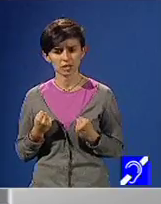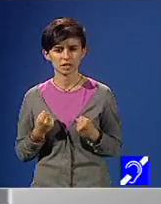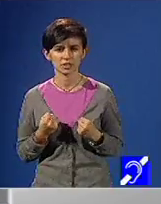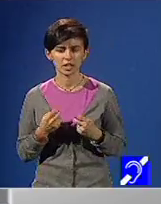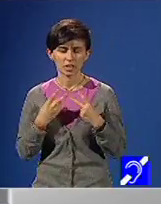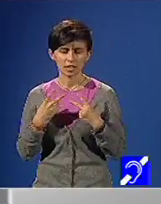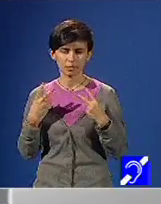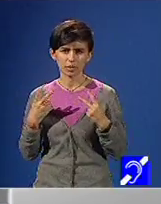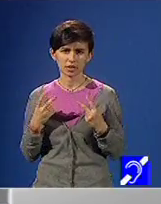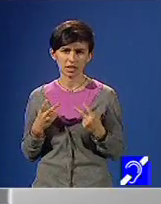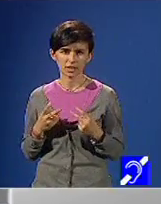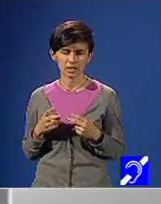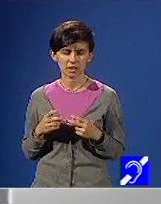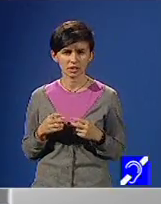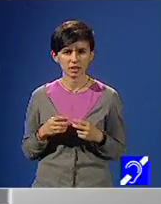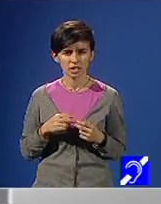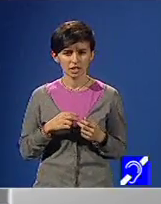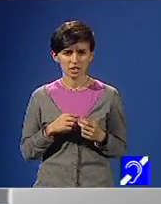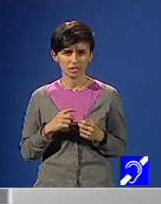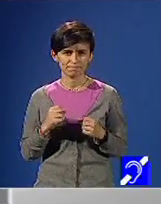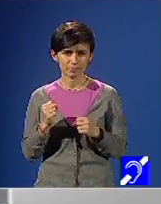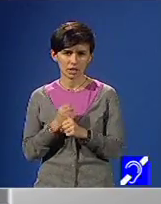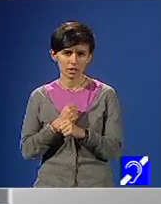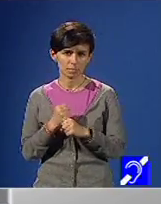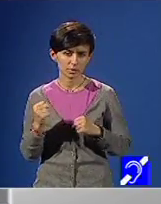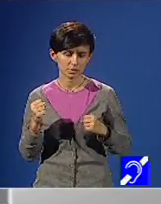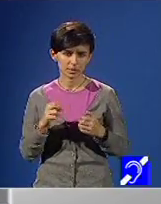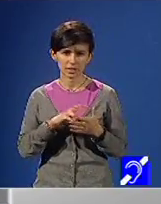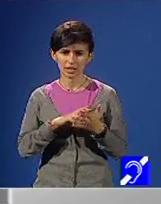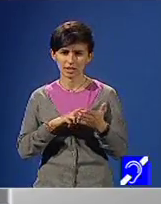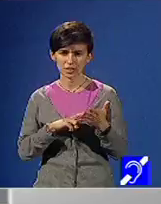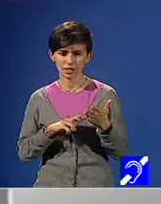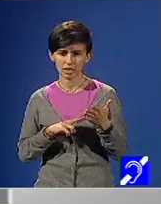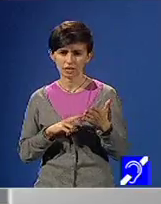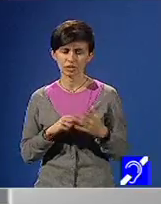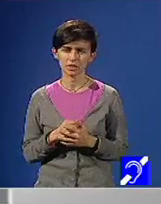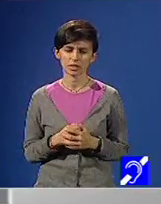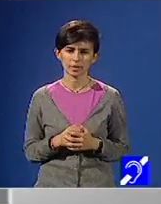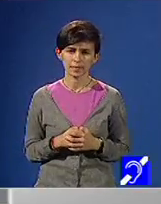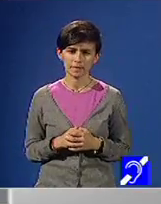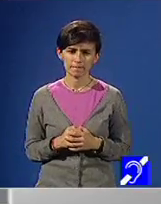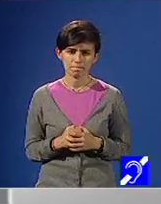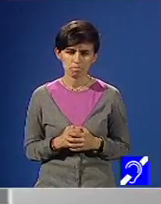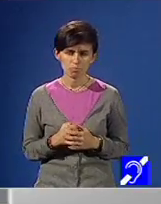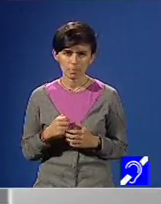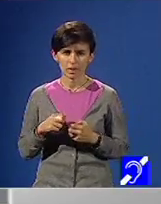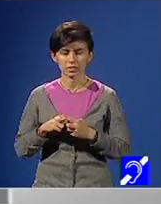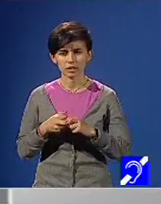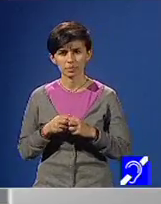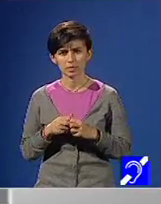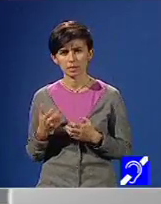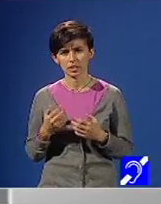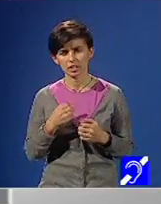semnificative în achiziția abilității de citire. Atât de semnificativ încât afectează individul în